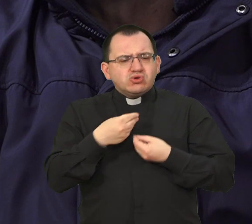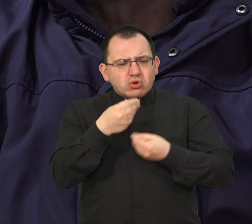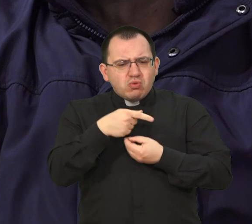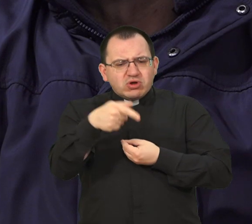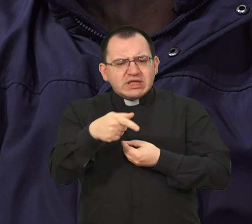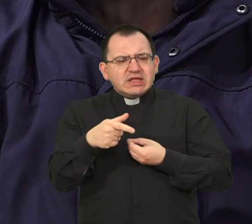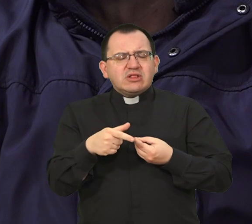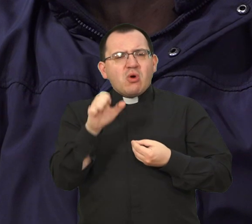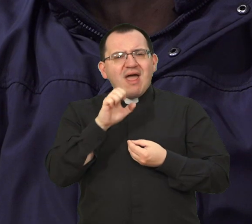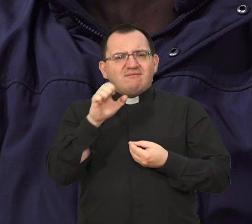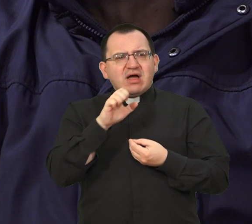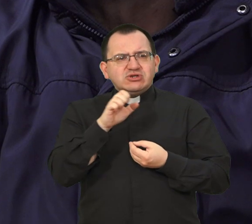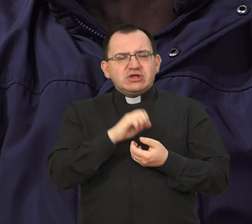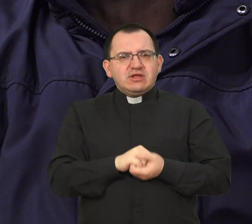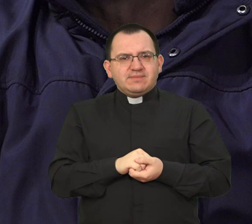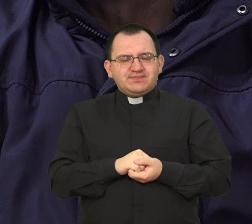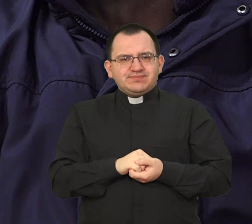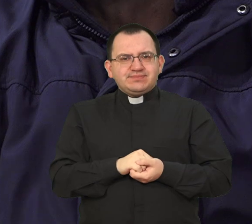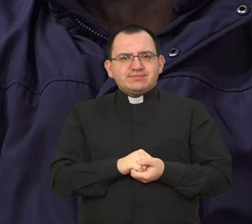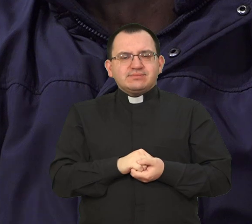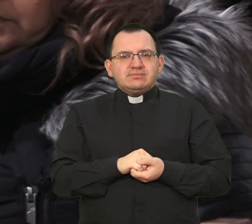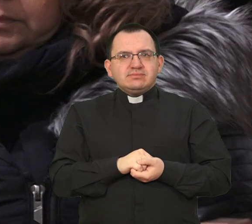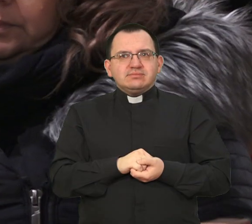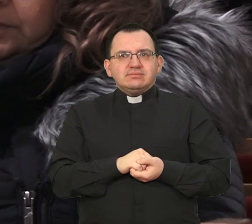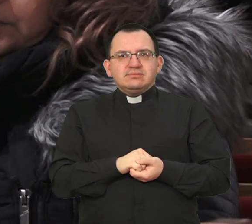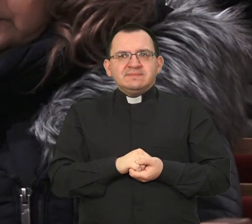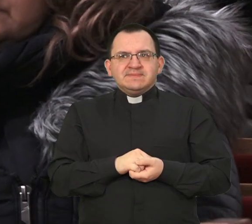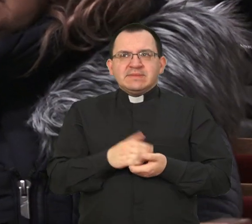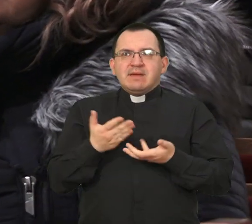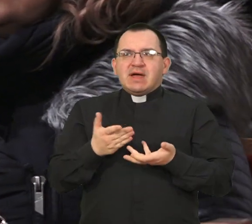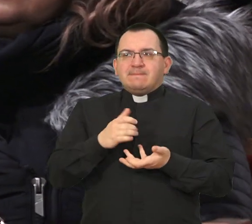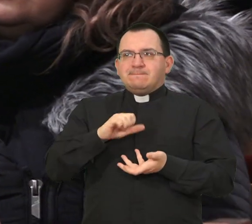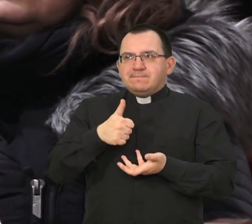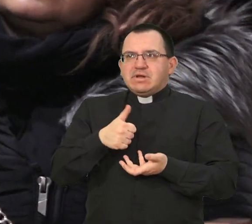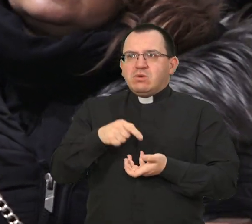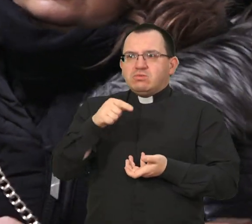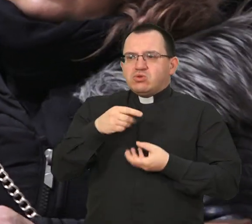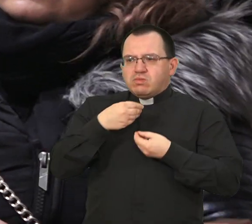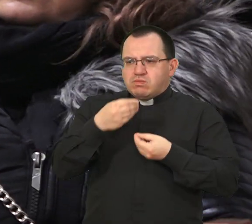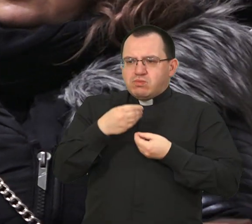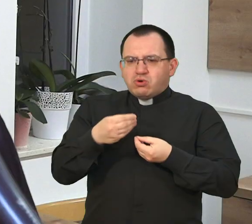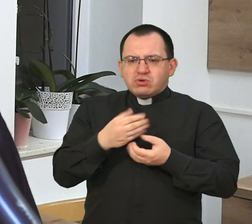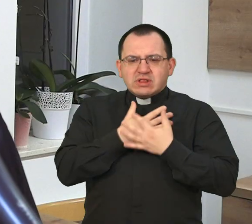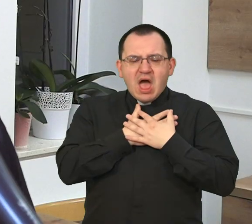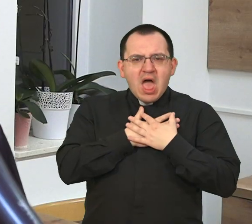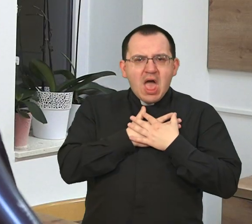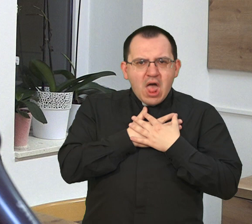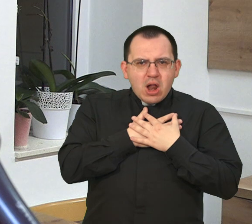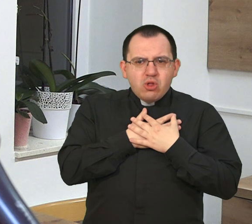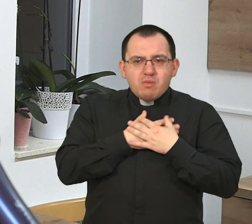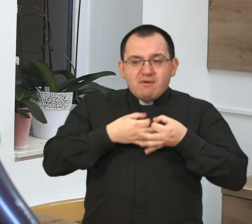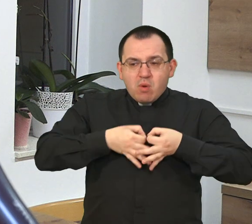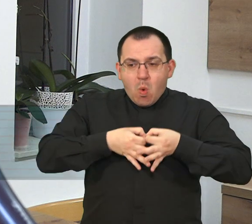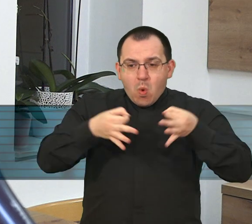na nosilci, rekao nam je velečasni Dodlek. Pa poručuje nam zapravo da je ljubav ta koja